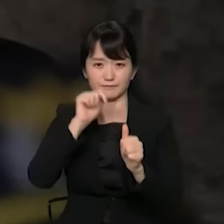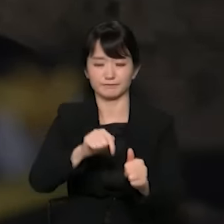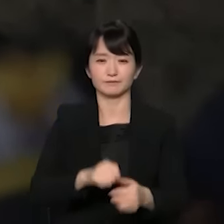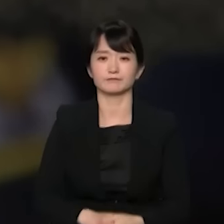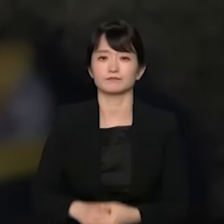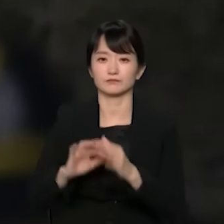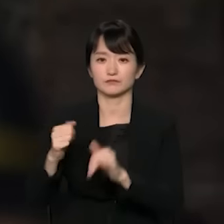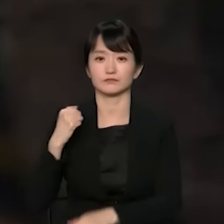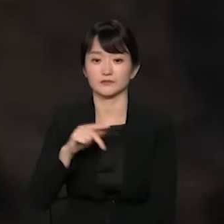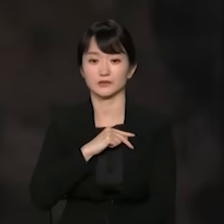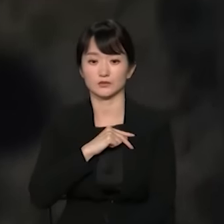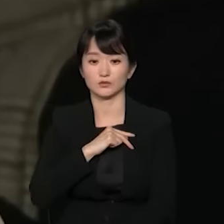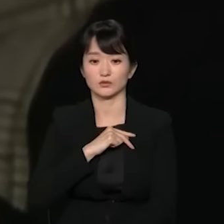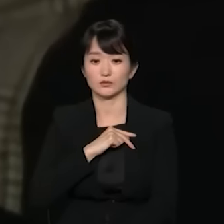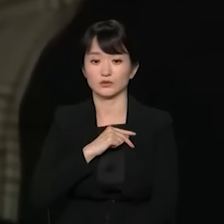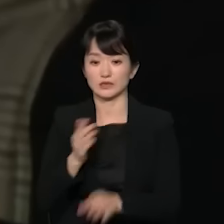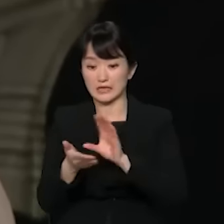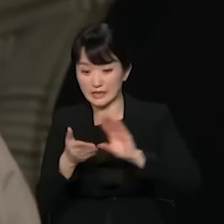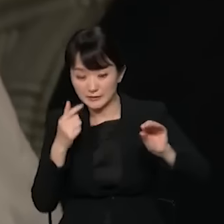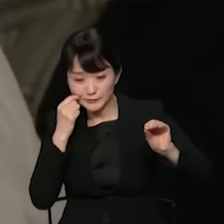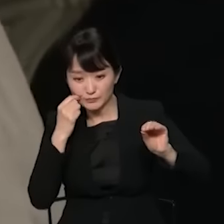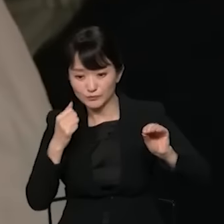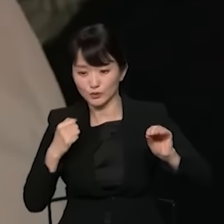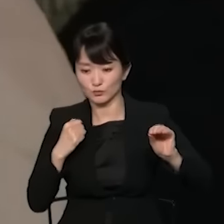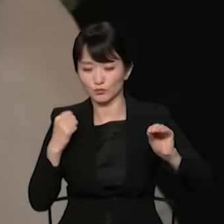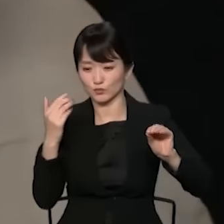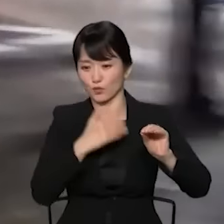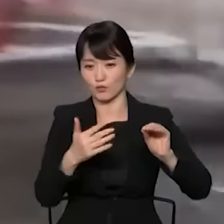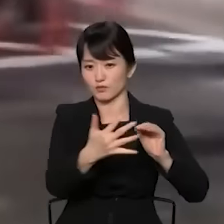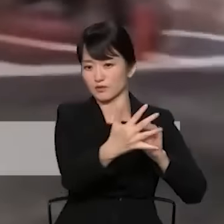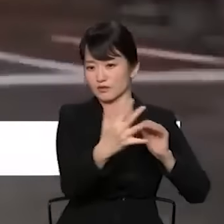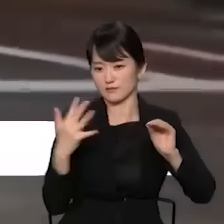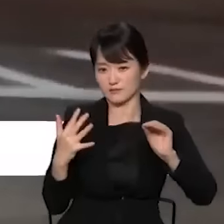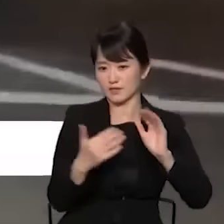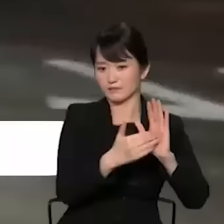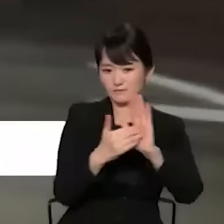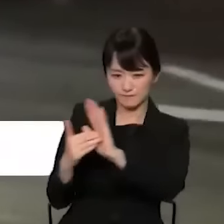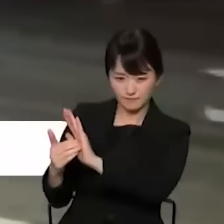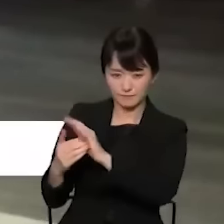국민의힘 의원들이 나가지 못하도록 몸으로 막았습니다.